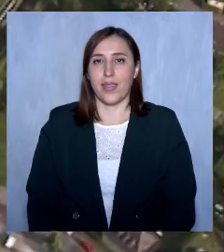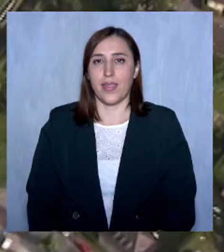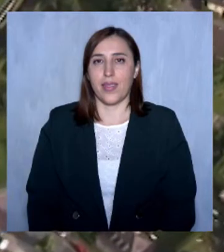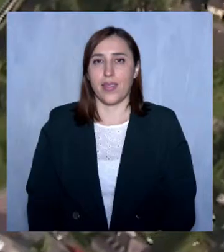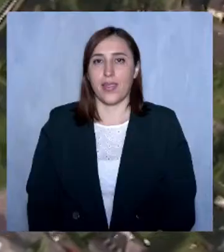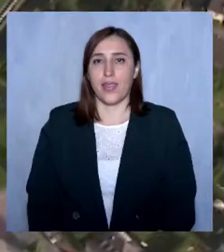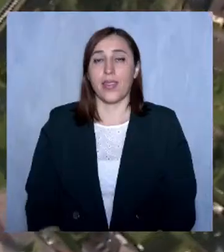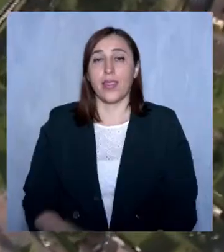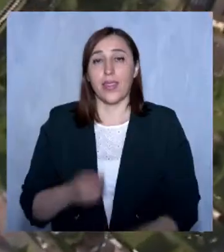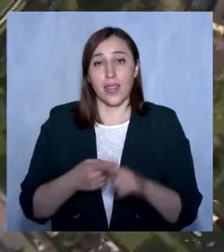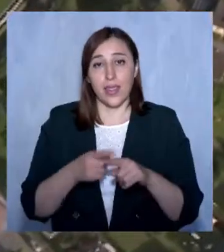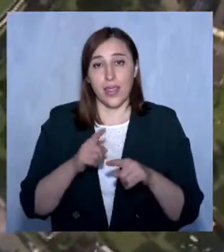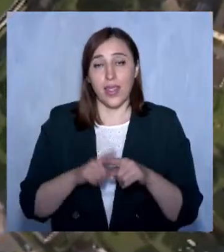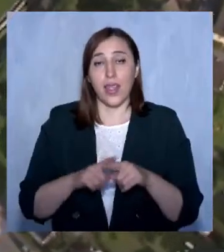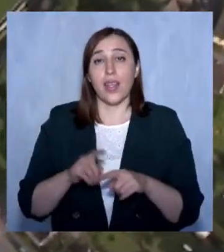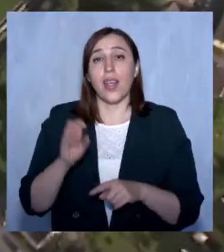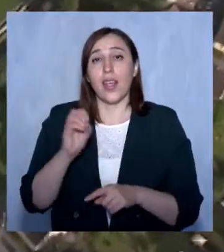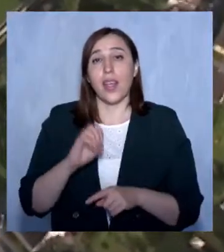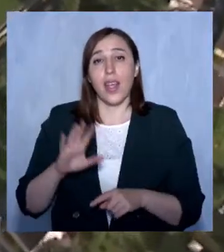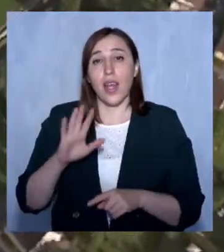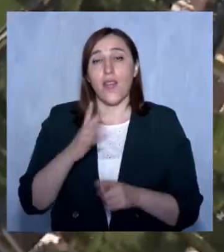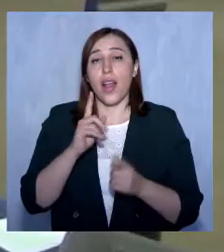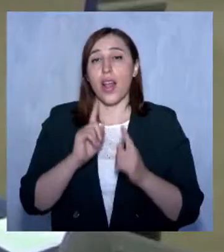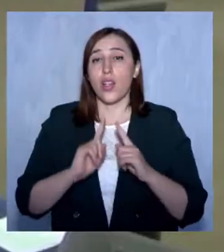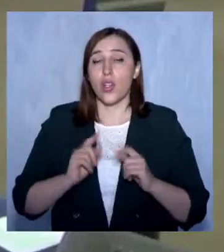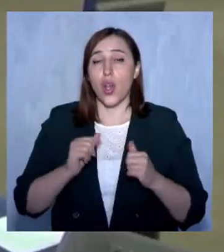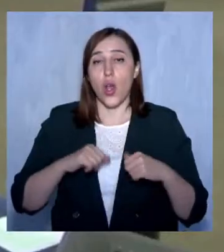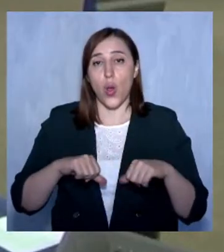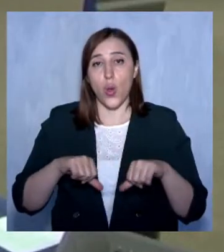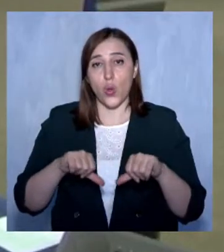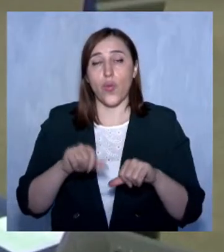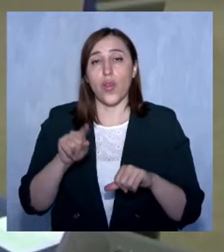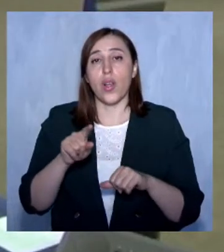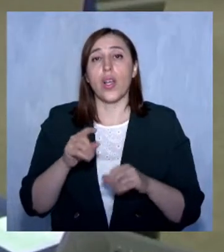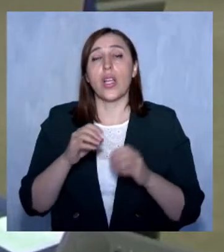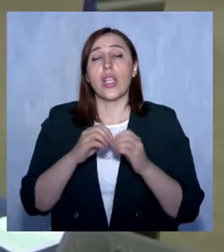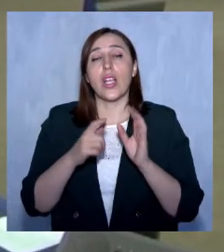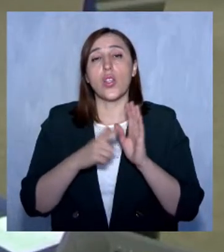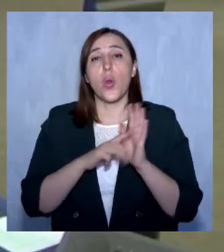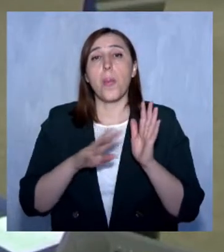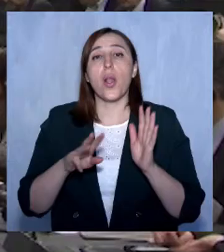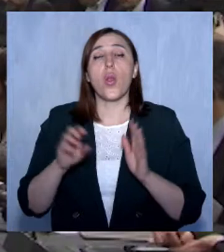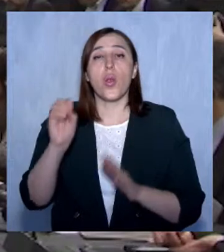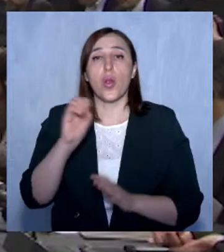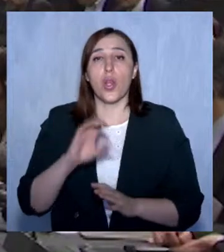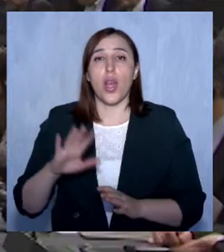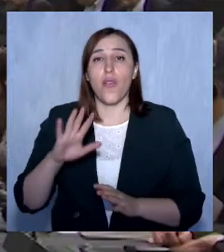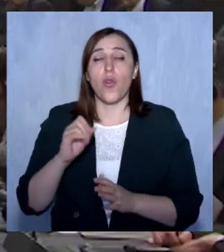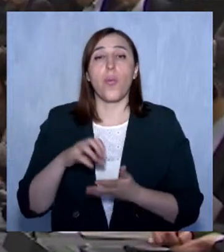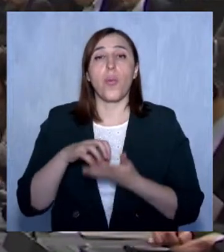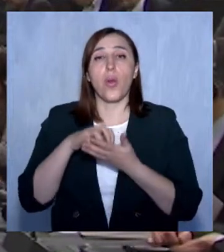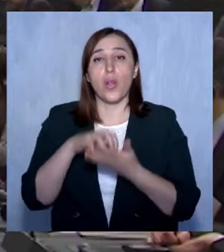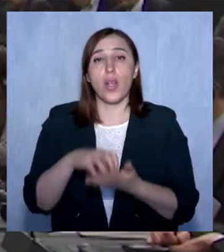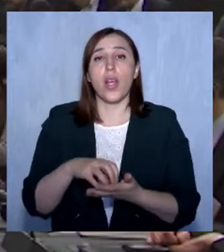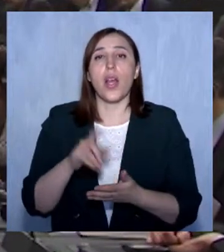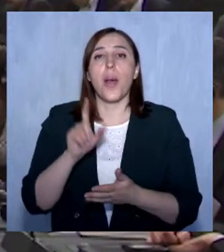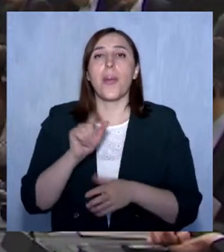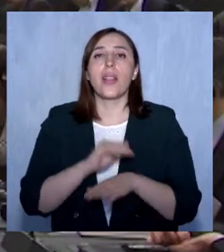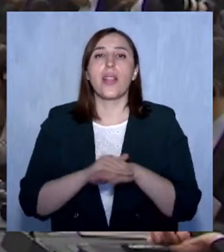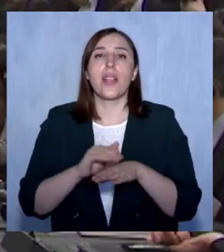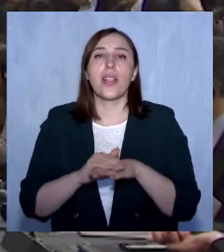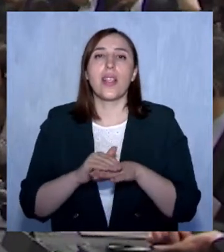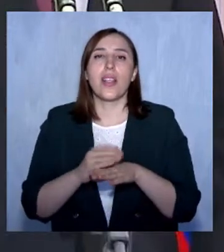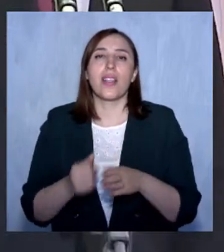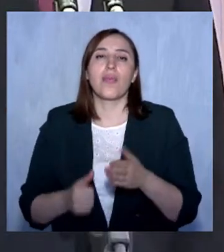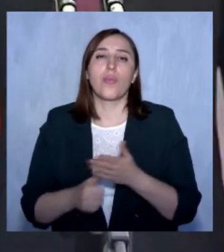Այդ նպատակով Եվրահանցնաժողով անցաս տարվապատերազմից հետո 17 միլոն եվրո է դրամադրել որպես մարդասիրական աջակթություն։